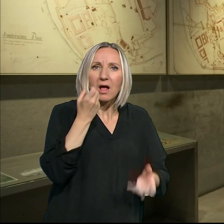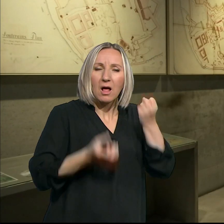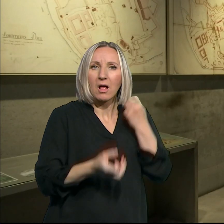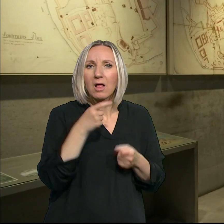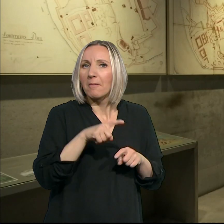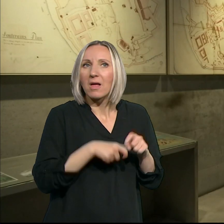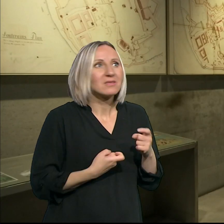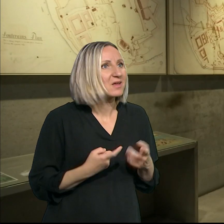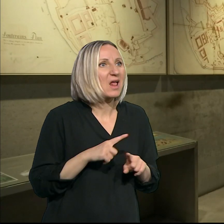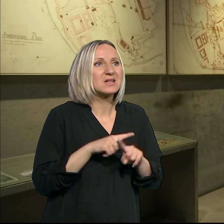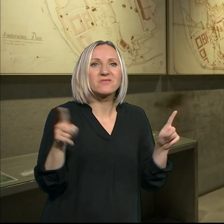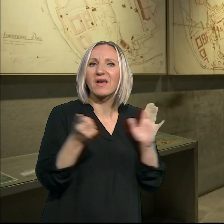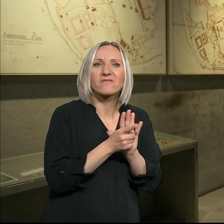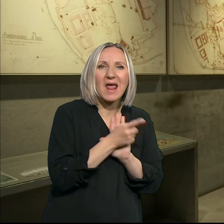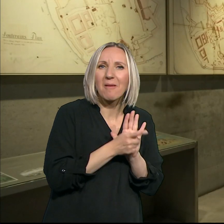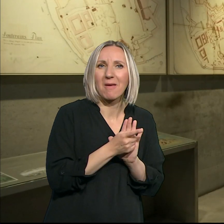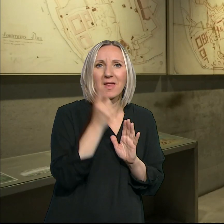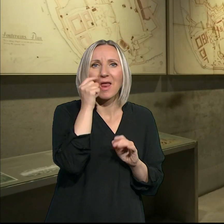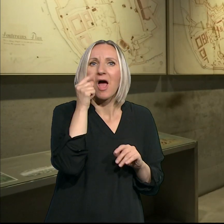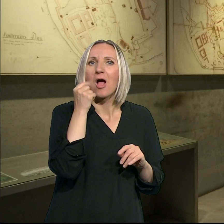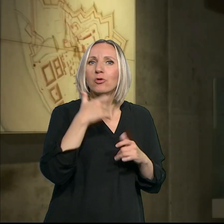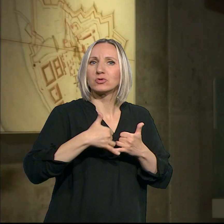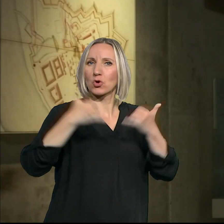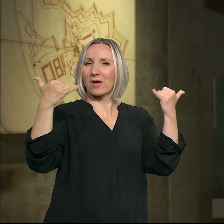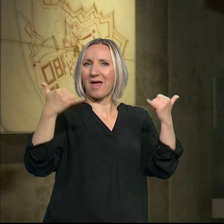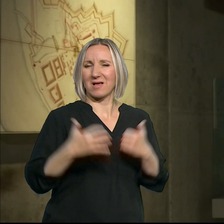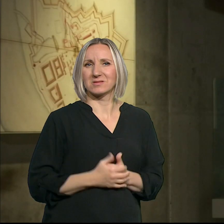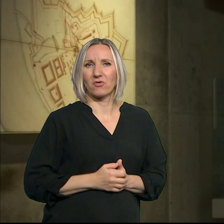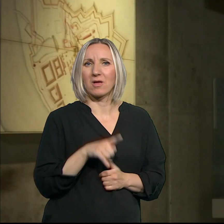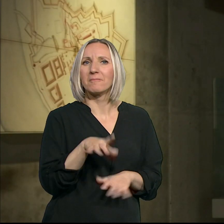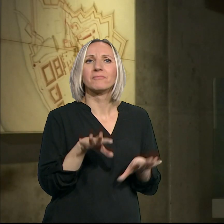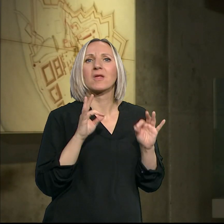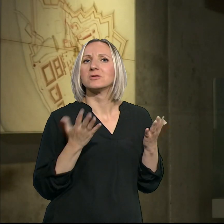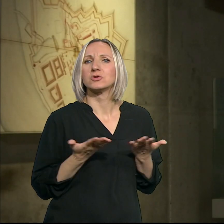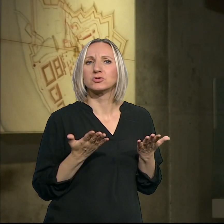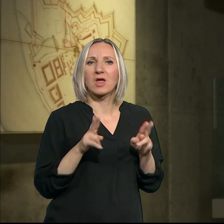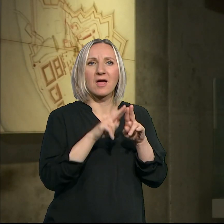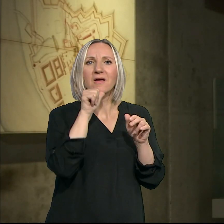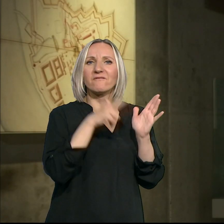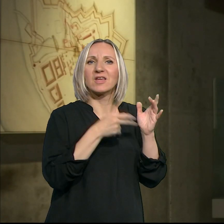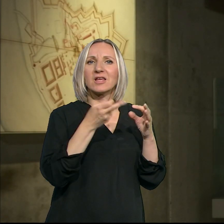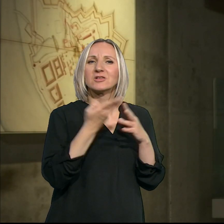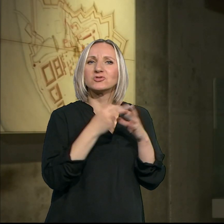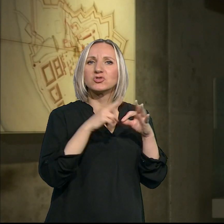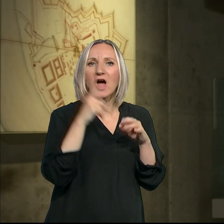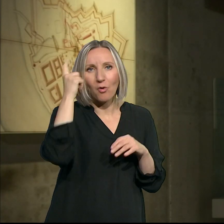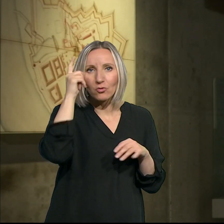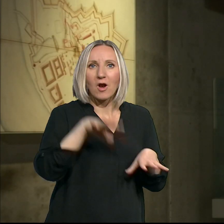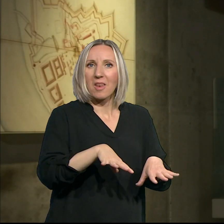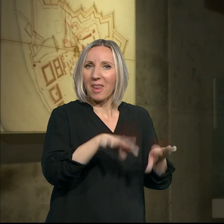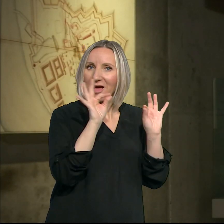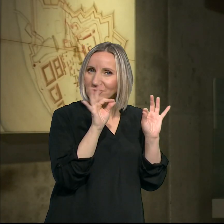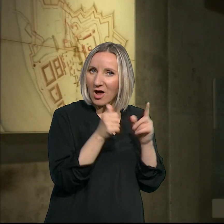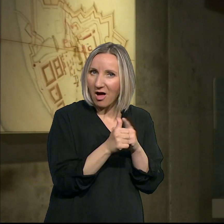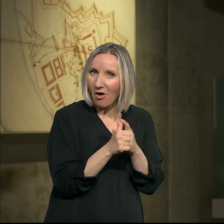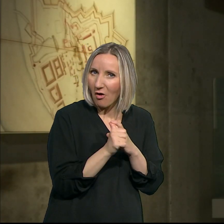materijal iz svih epoha ljudske civilizacije. On je pronašao vinčarsku kulturu. Znači, artefakte